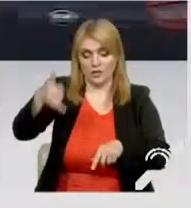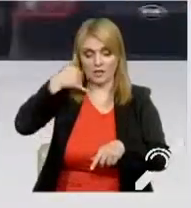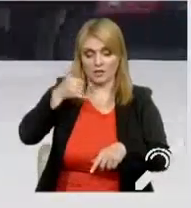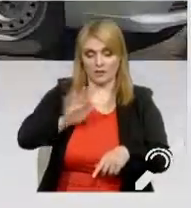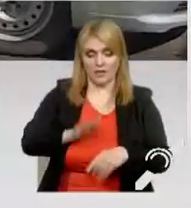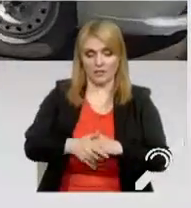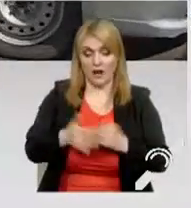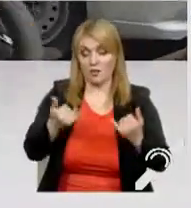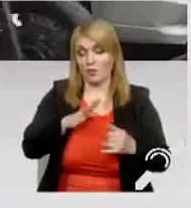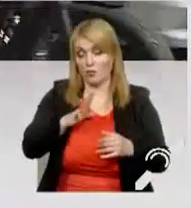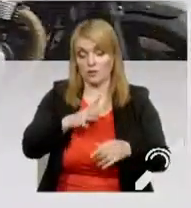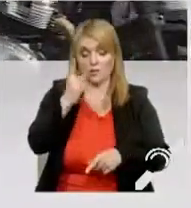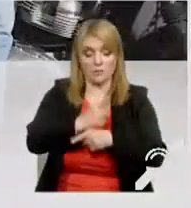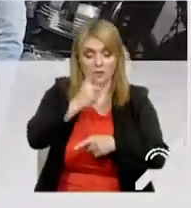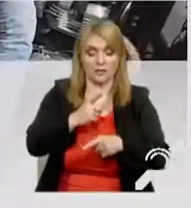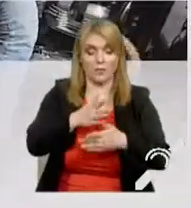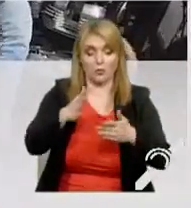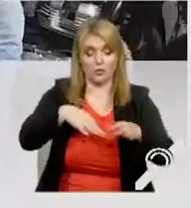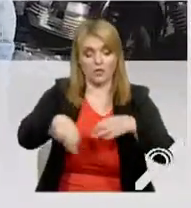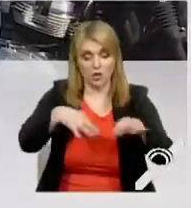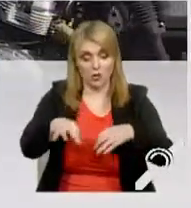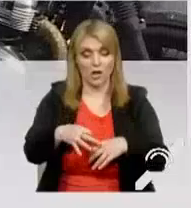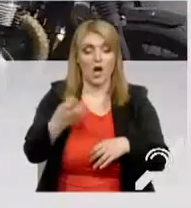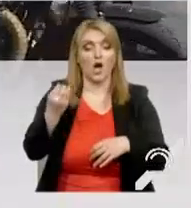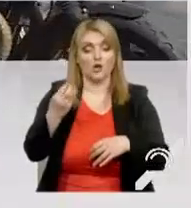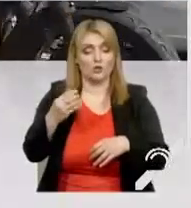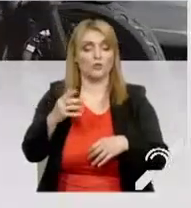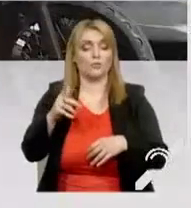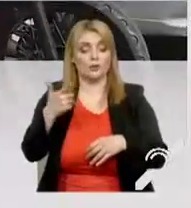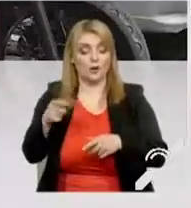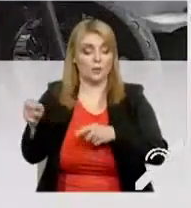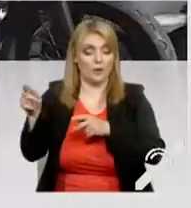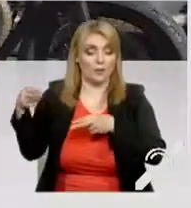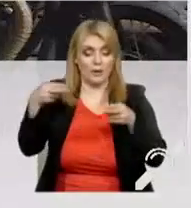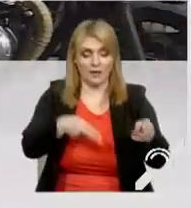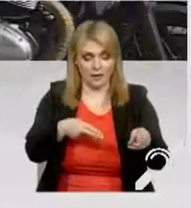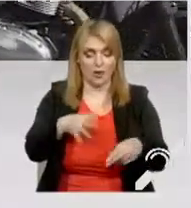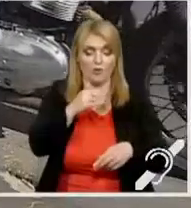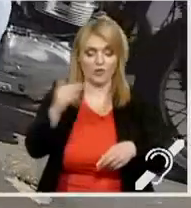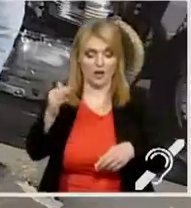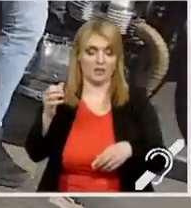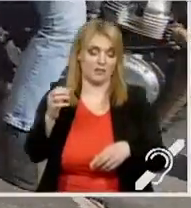fost restricții de circulație și din cauza vizitei prim-ministrului Belgiei în Republica Moldova.